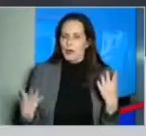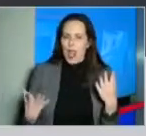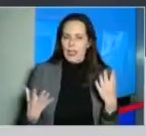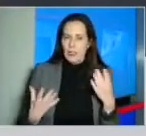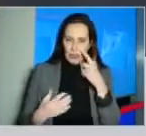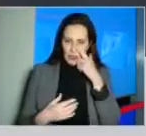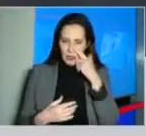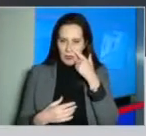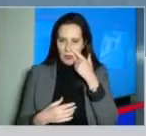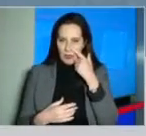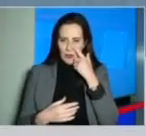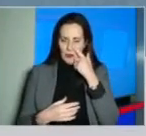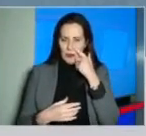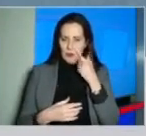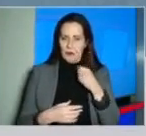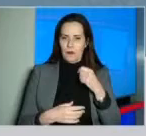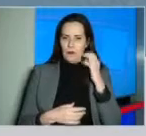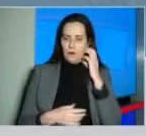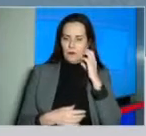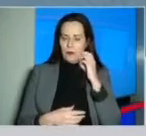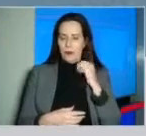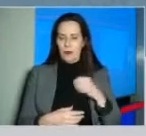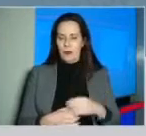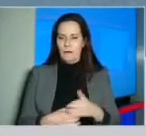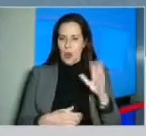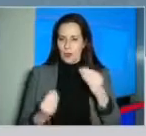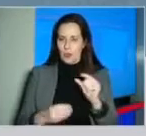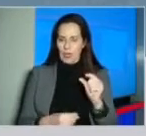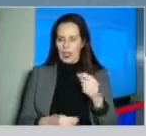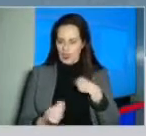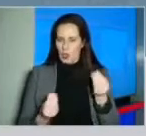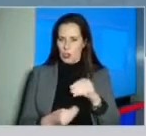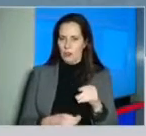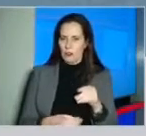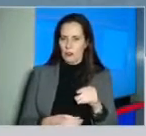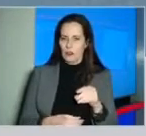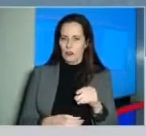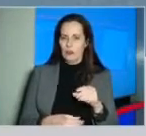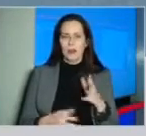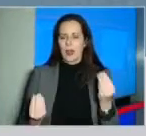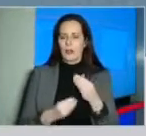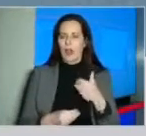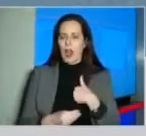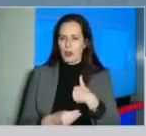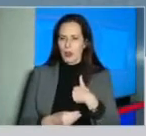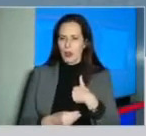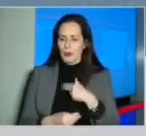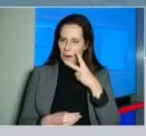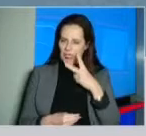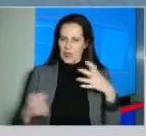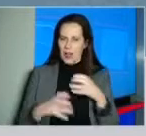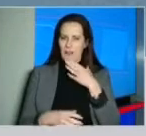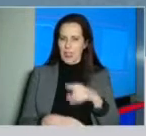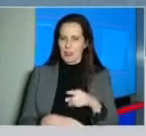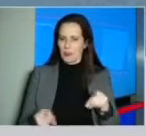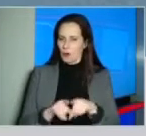רגע, באמת, את חברת הכנסת פוסקוב, איפה זה עומד? עכשיו, עוד דבר קטן אני אוסיף ברשותך, תראי, מה העניין? אנחנו הרי מסתכלים על החברה